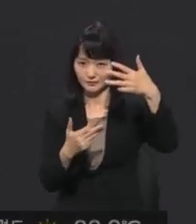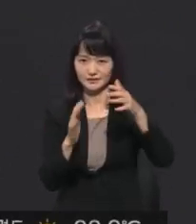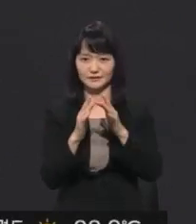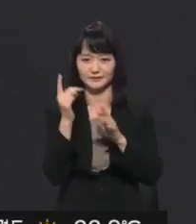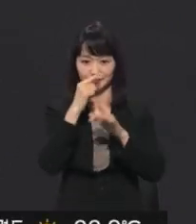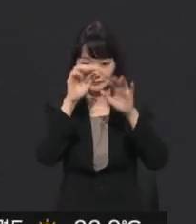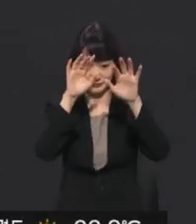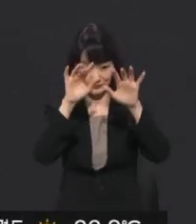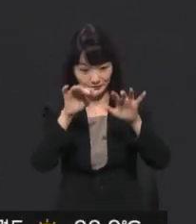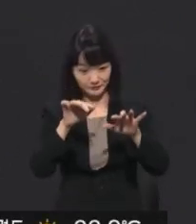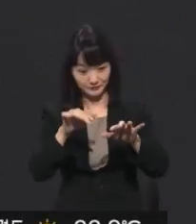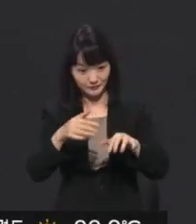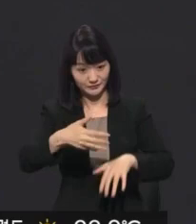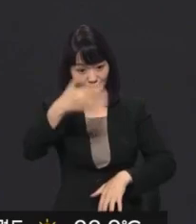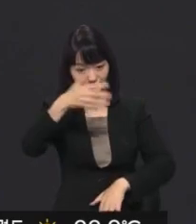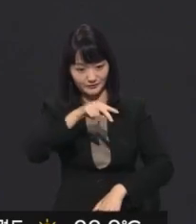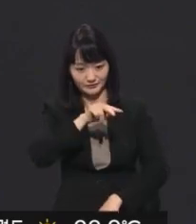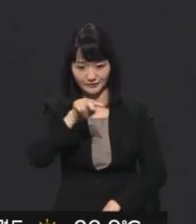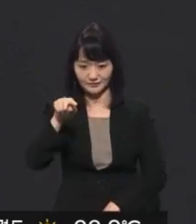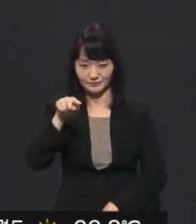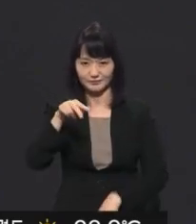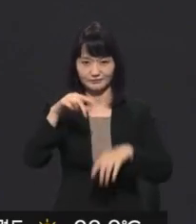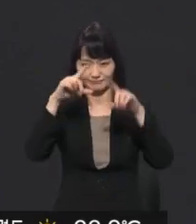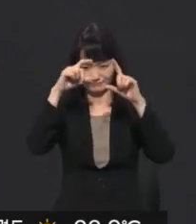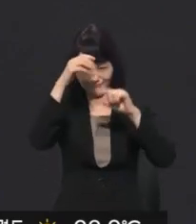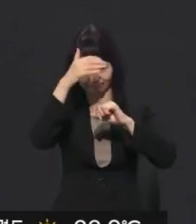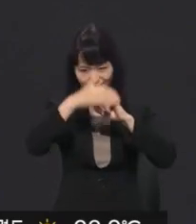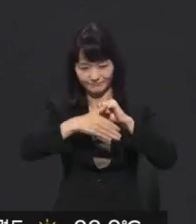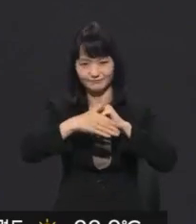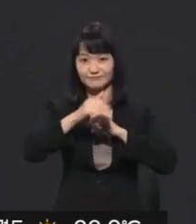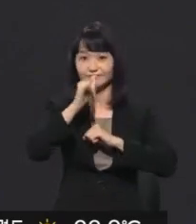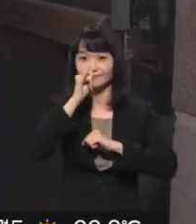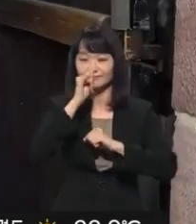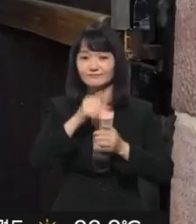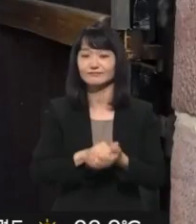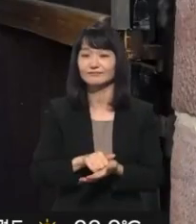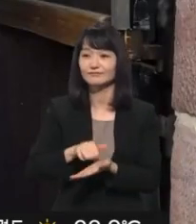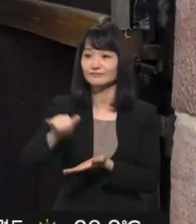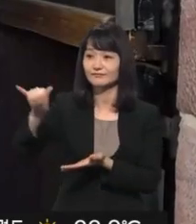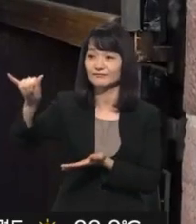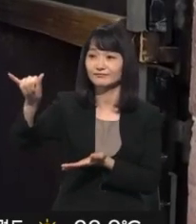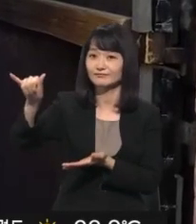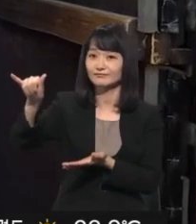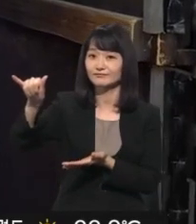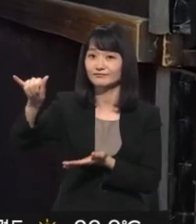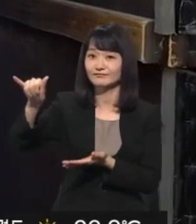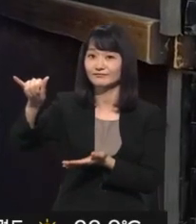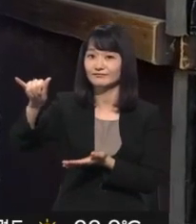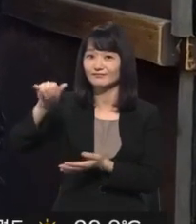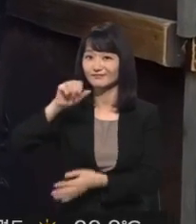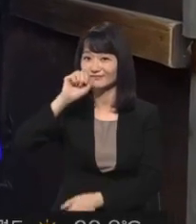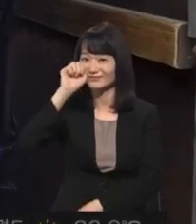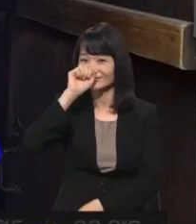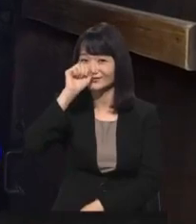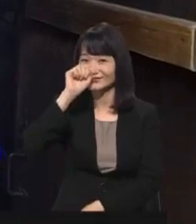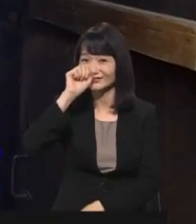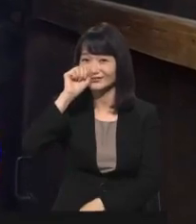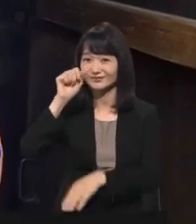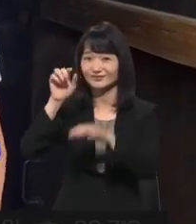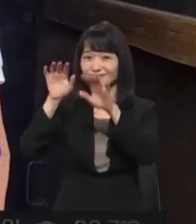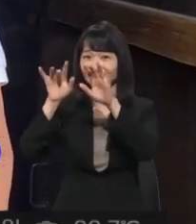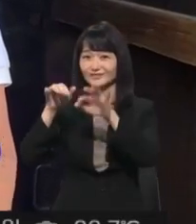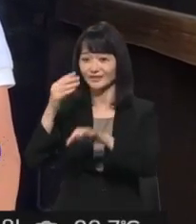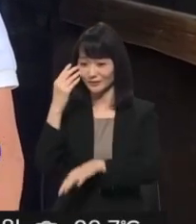바로 18일 오셔서 이렇게 찍은 사진이 있더라구요 예 가시 니까 좋다는 얘기를 스위스에서 많이 본거 같은데